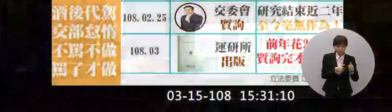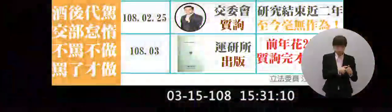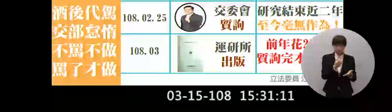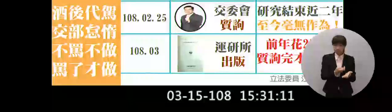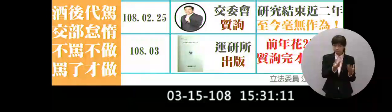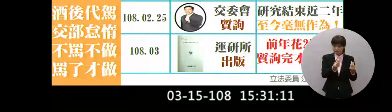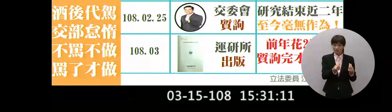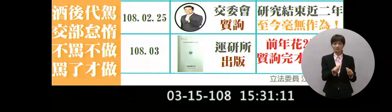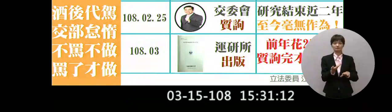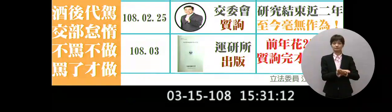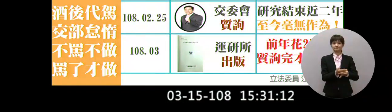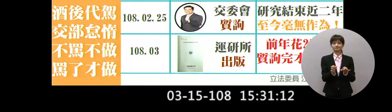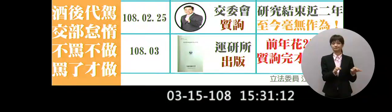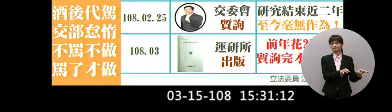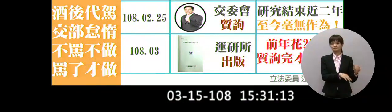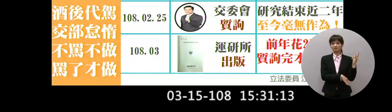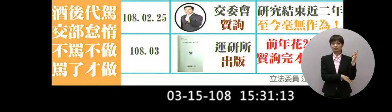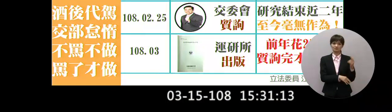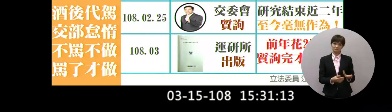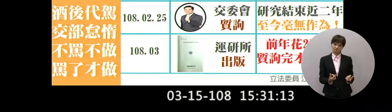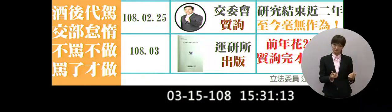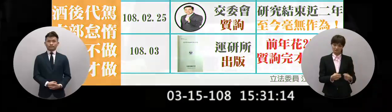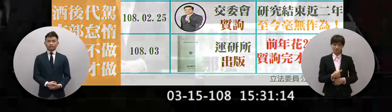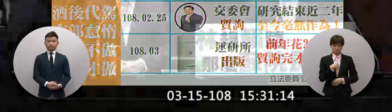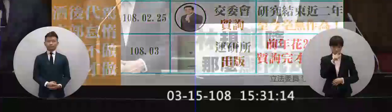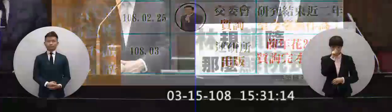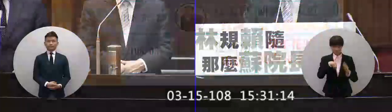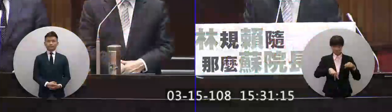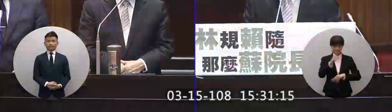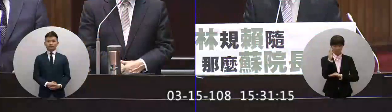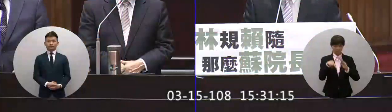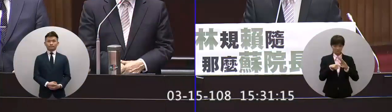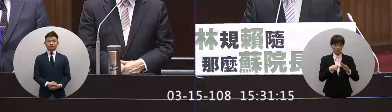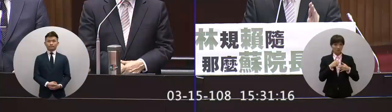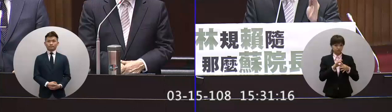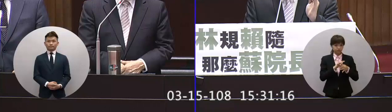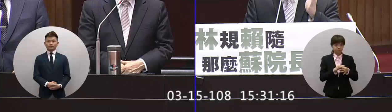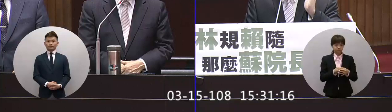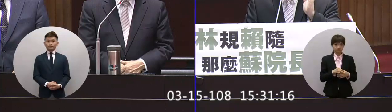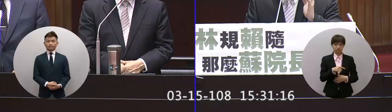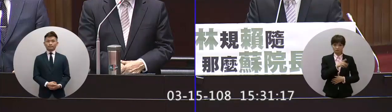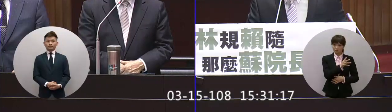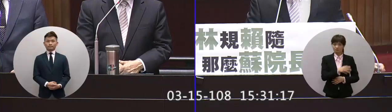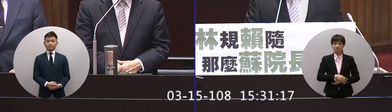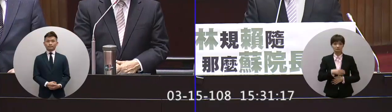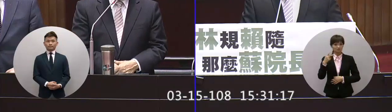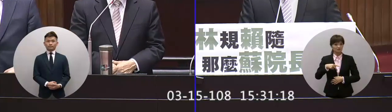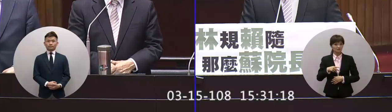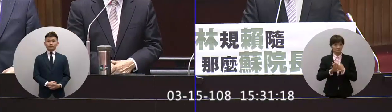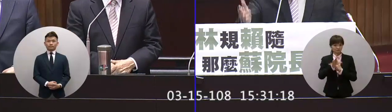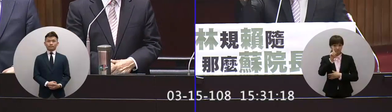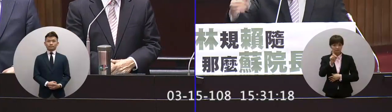些我想行政院可能要去了解一下。但我今天就大家比较没有关心到的层面，叫做酒瘾的治